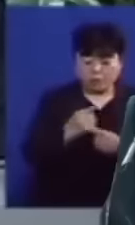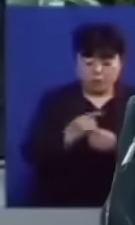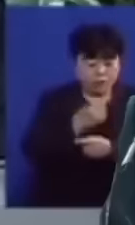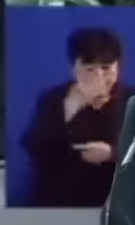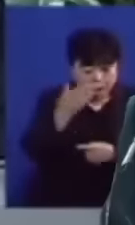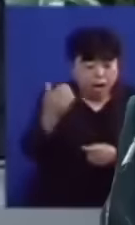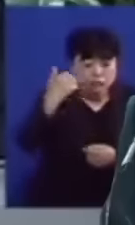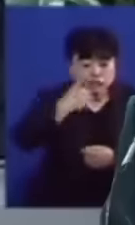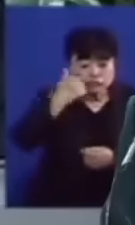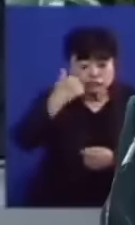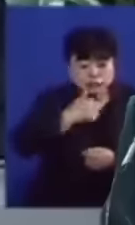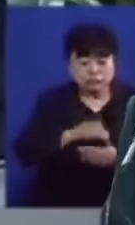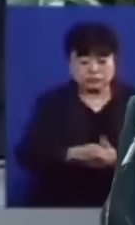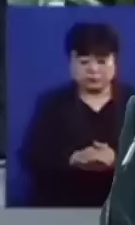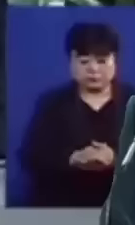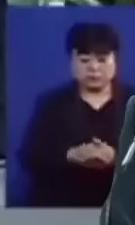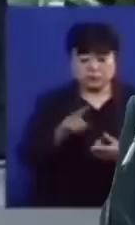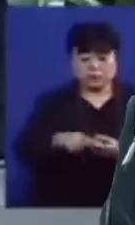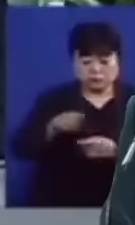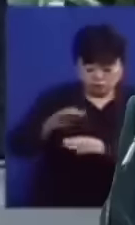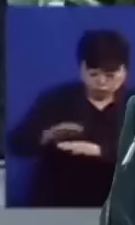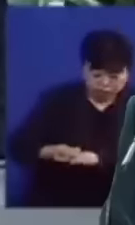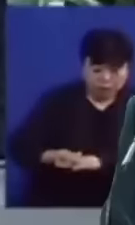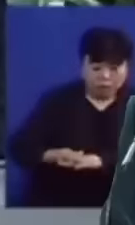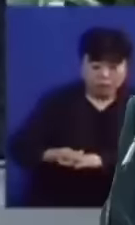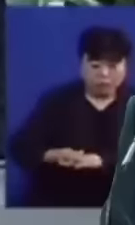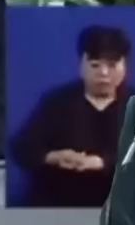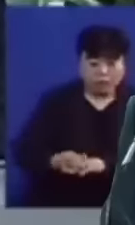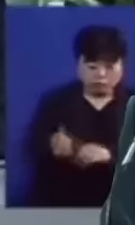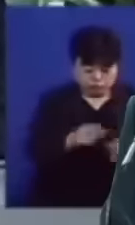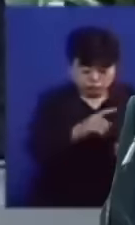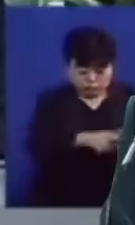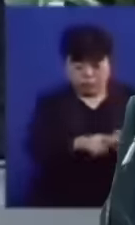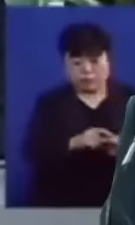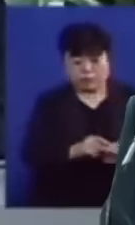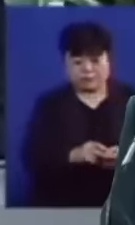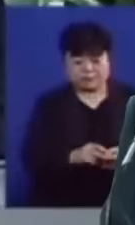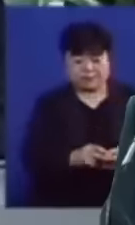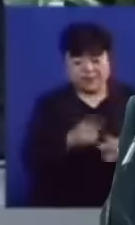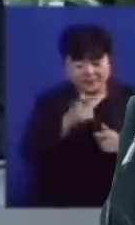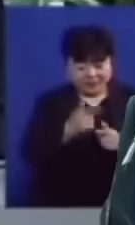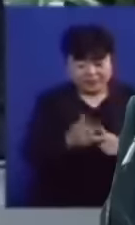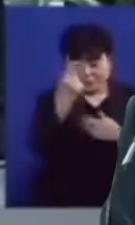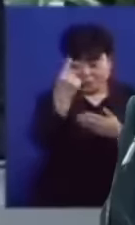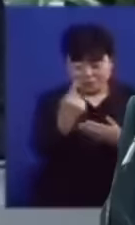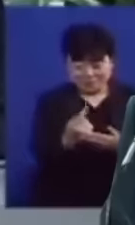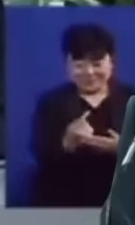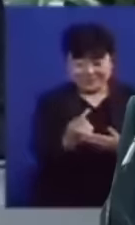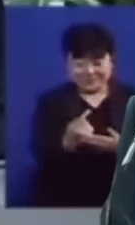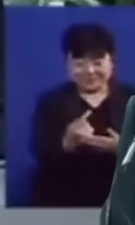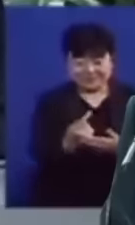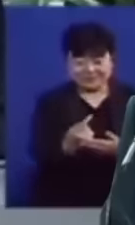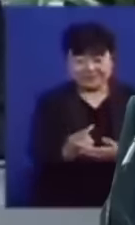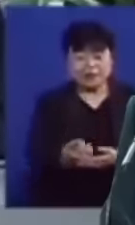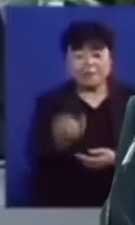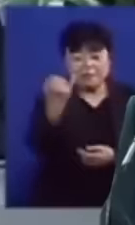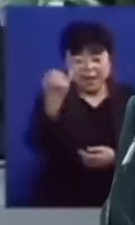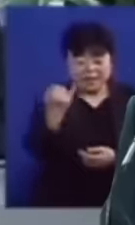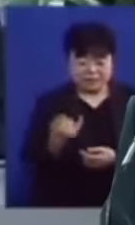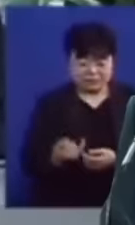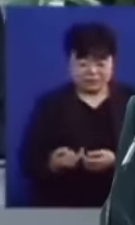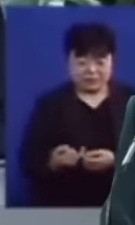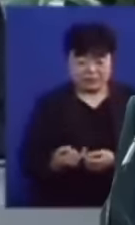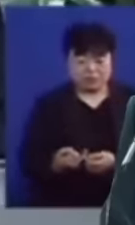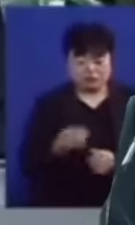있습니까? 그대로 내버려 두면 그렇게 돼요. 그런데 예수님이 오셔서 마르다야 무덤 문을